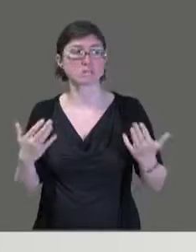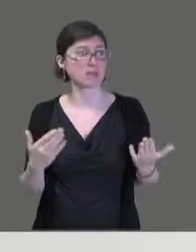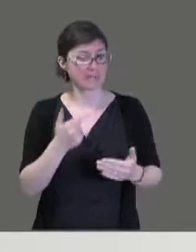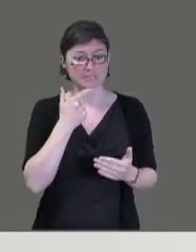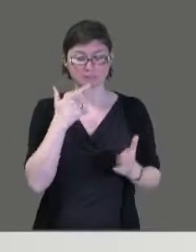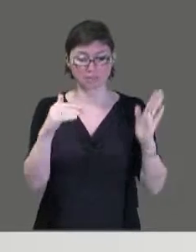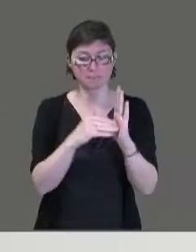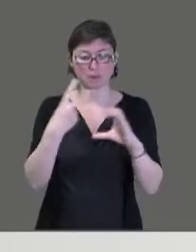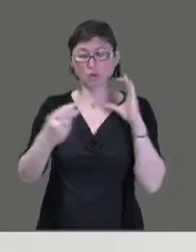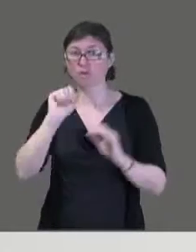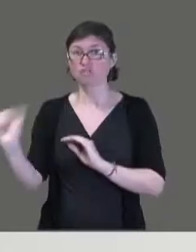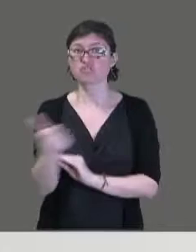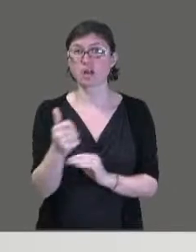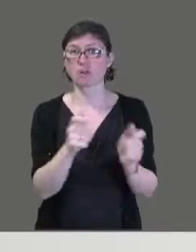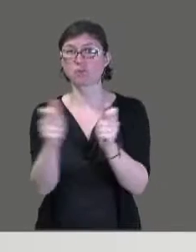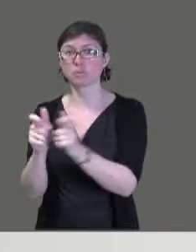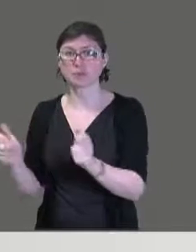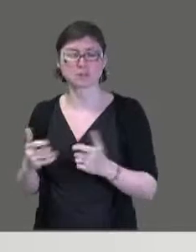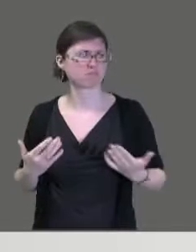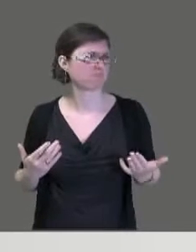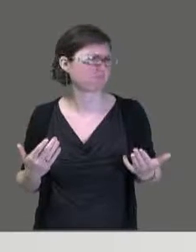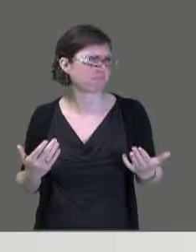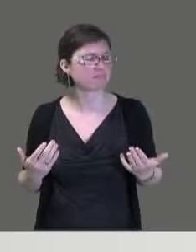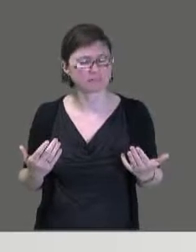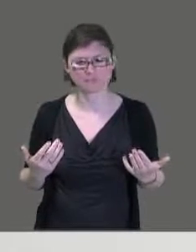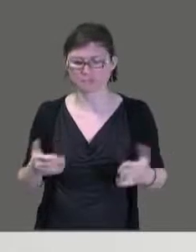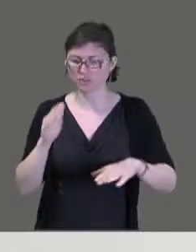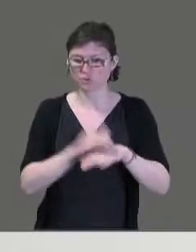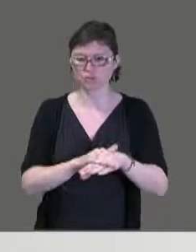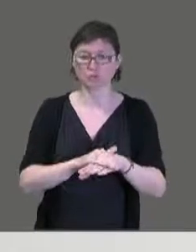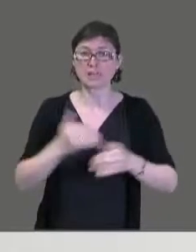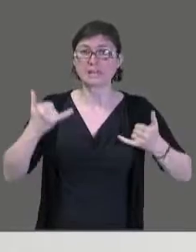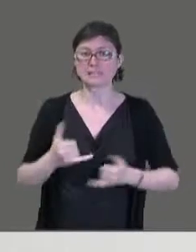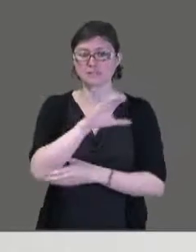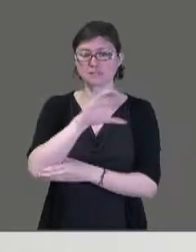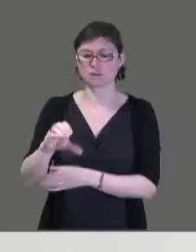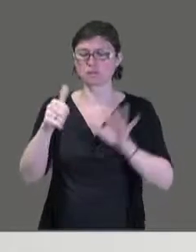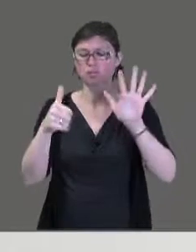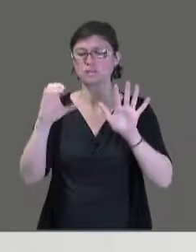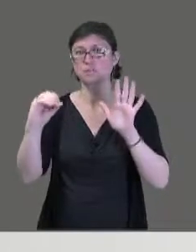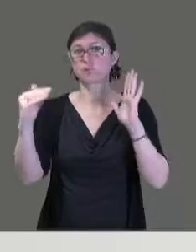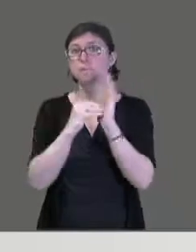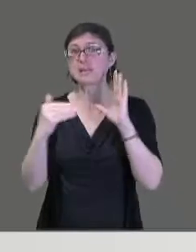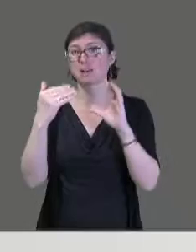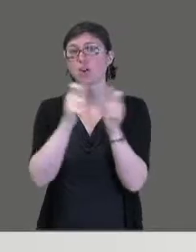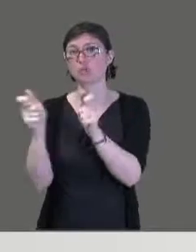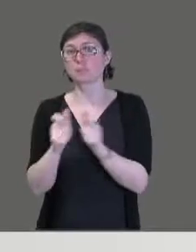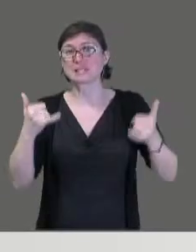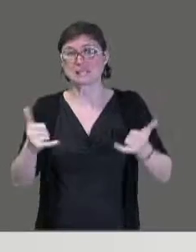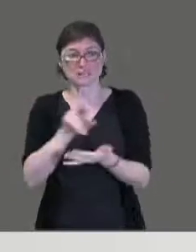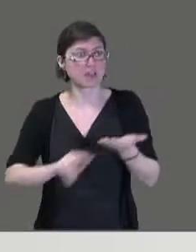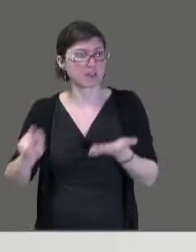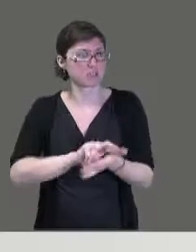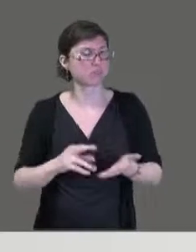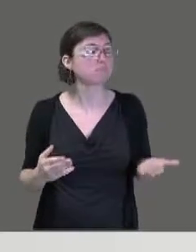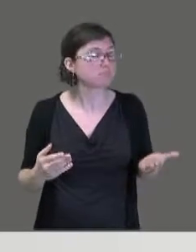par entreprise, alors qu'on compte 160 000 entreprises artisanales dans la région. On apprend